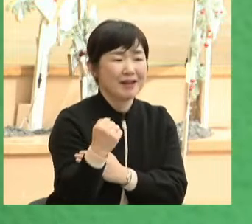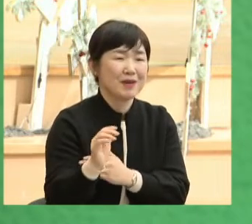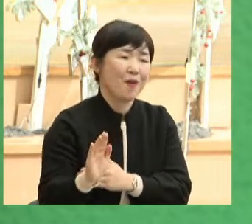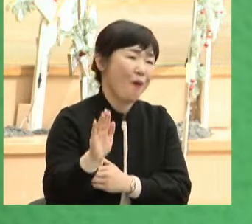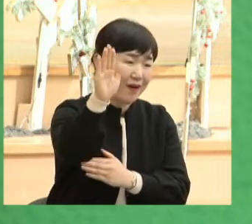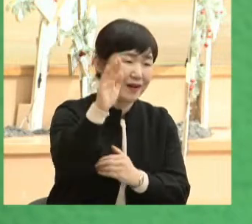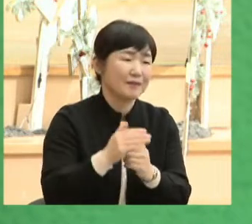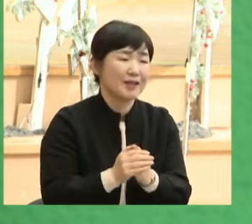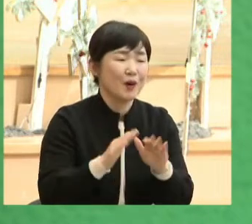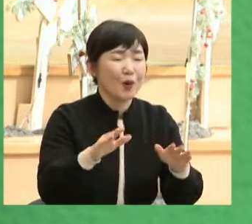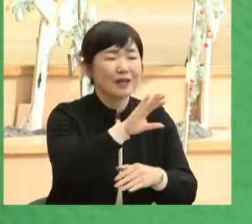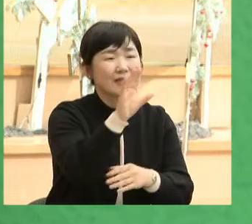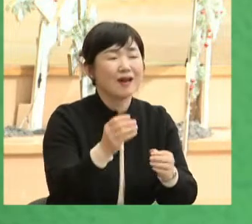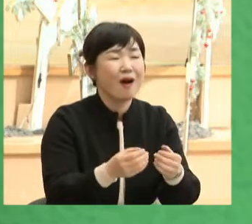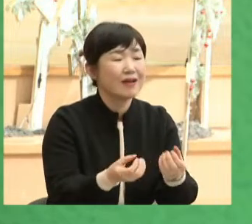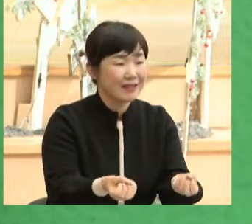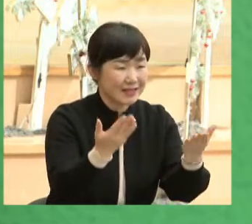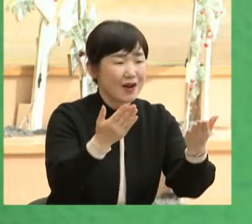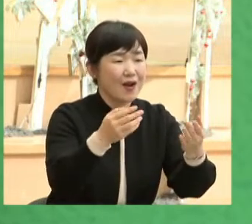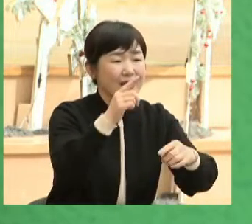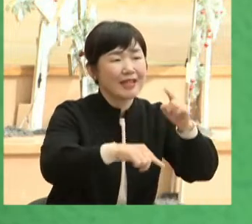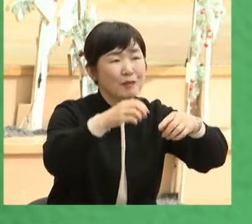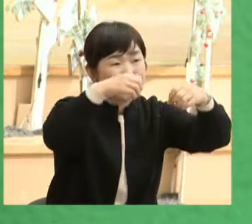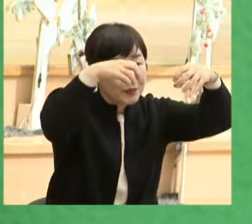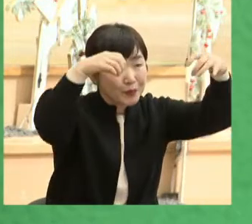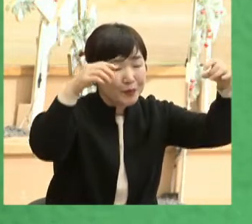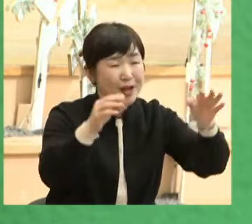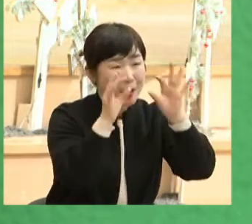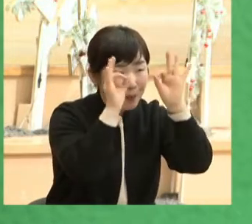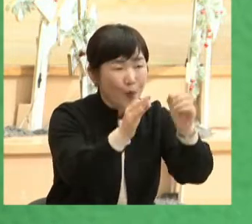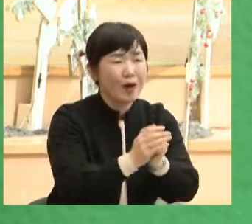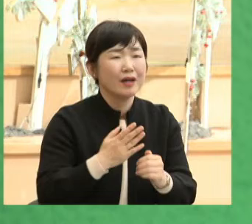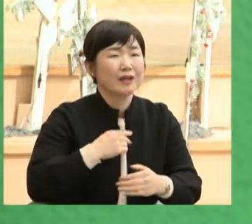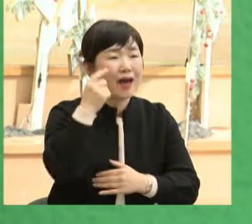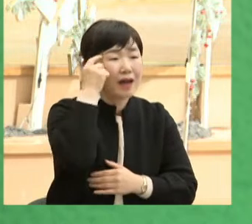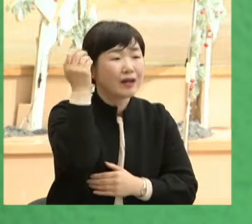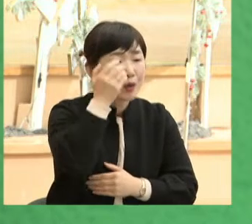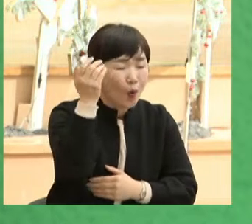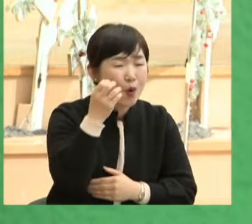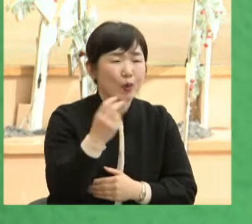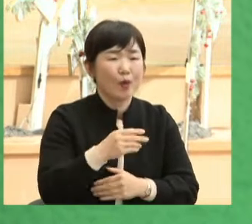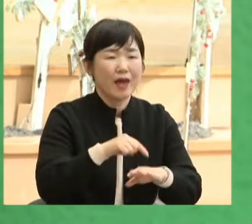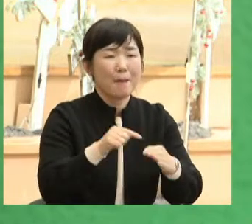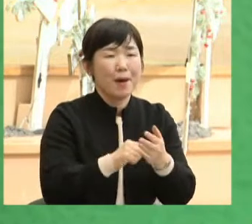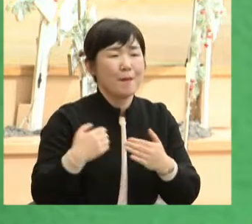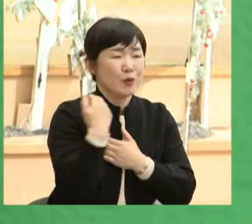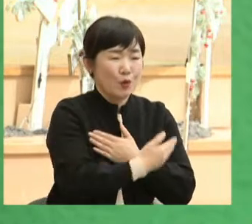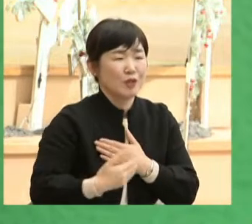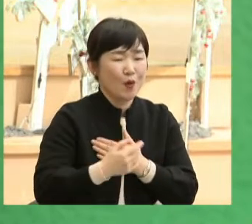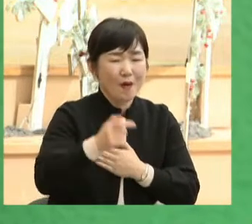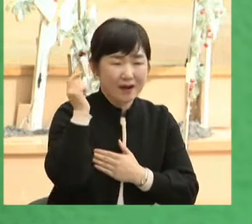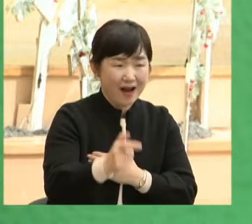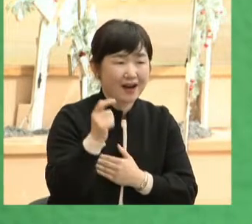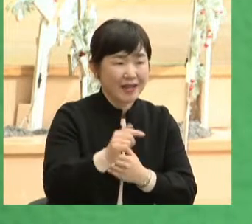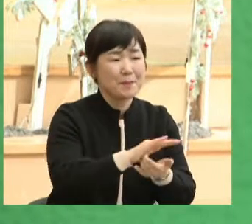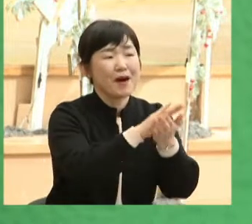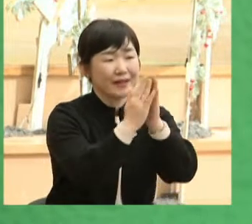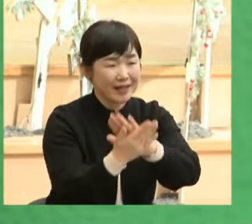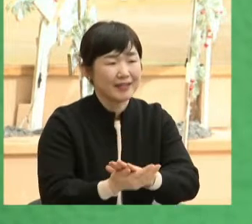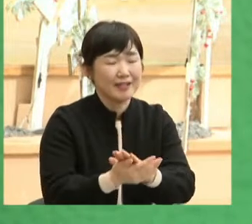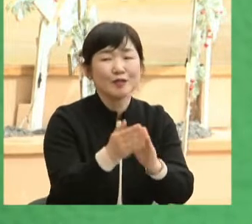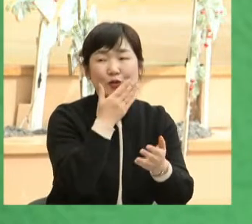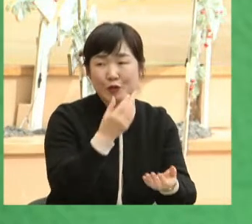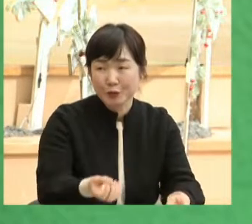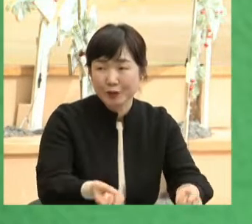오늘 성탄트리점등식을 통해서 우리의 영웅뿐만 아니라 우리의 육신도 방문해 저는이 밤이 될 수 있기를 내 이름으로